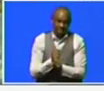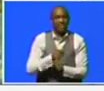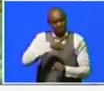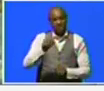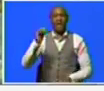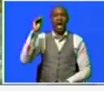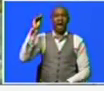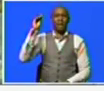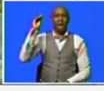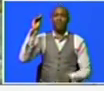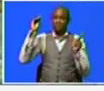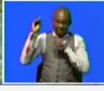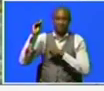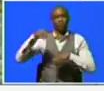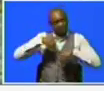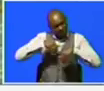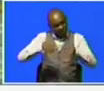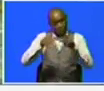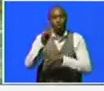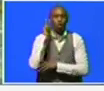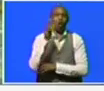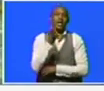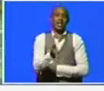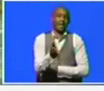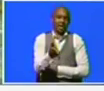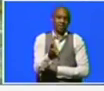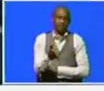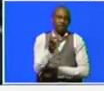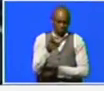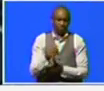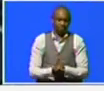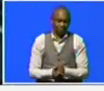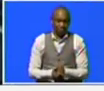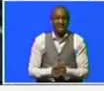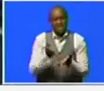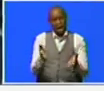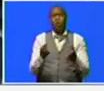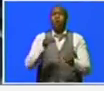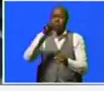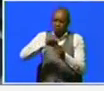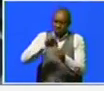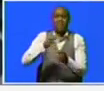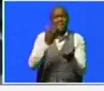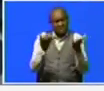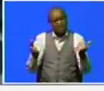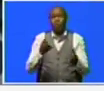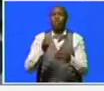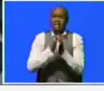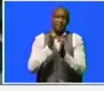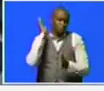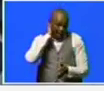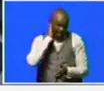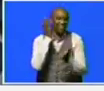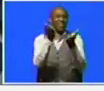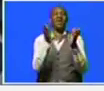Washakula kiapo kwamba watatekeleza kazi kulingana na mujibu ambao uliwekwa na sheria. Vifaa vya kupigia kura pia viliwasili Murang'a ambako